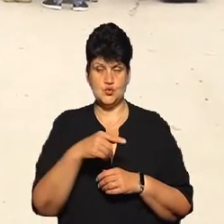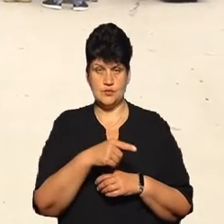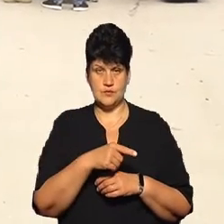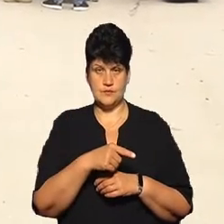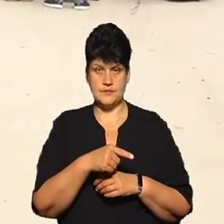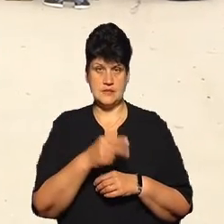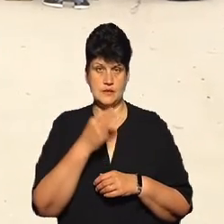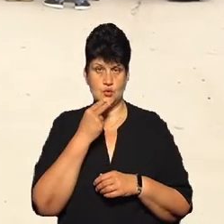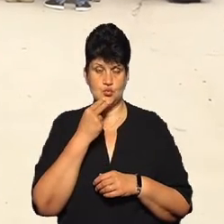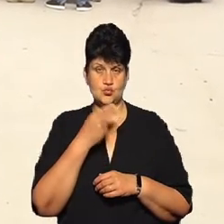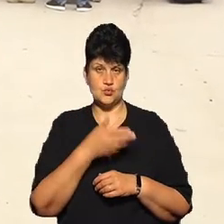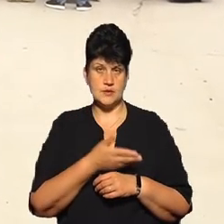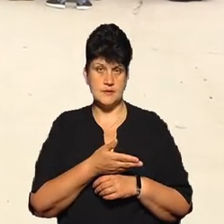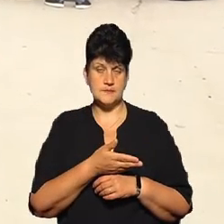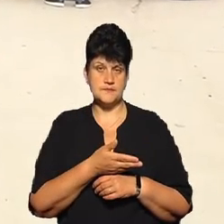продуктами,